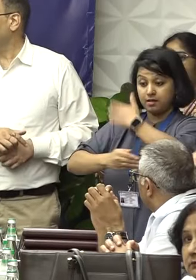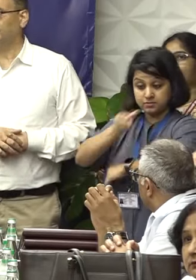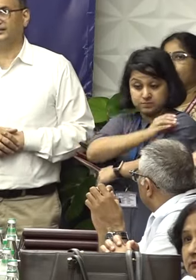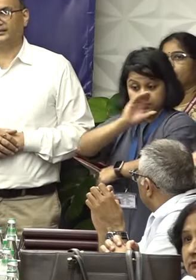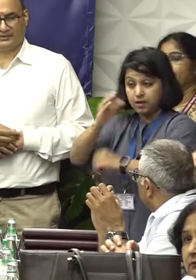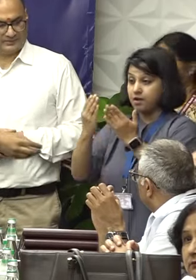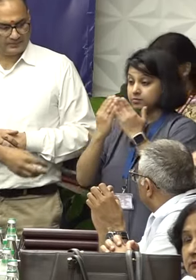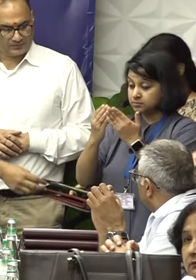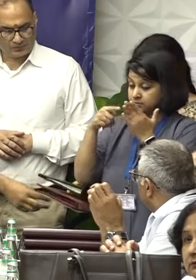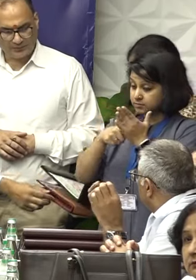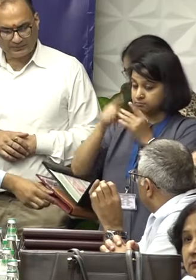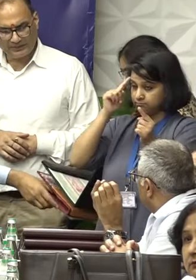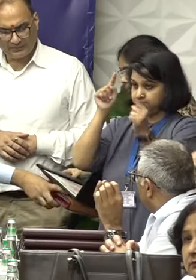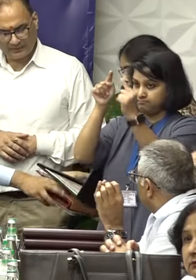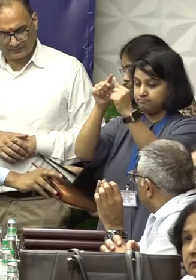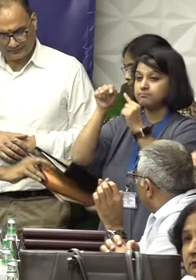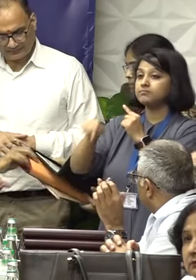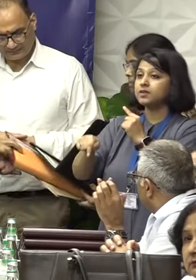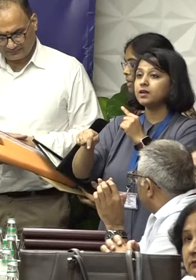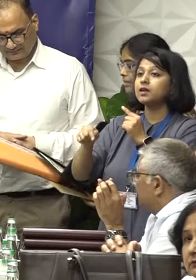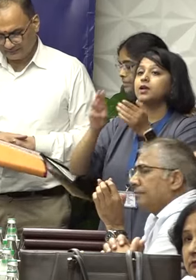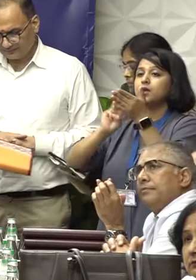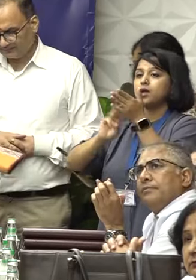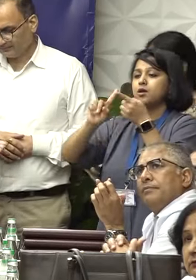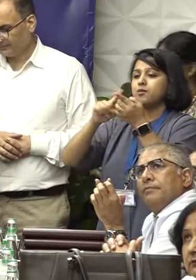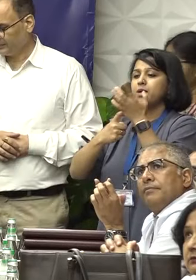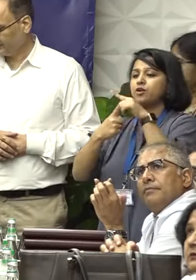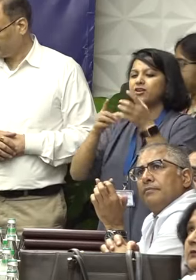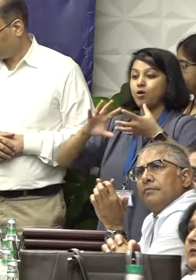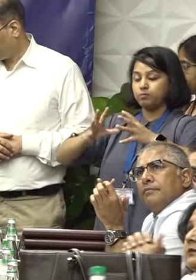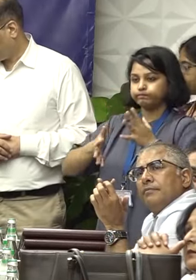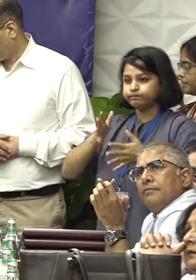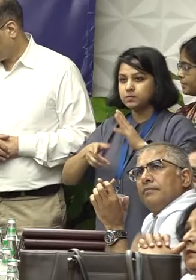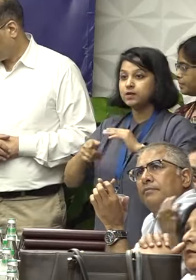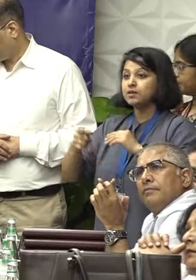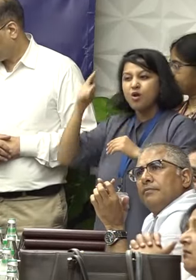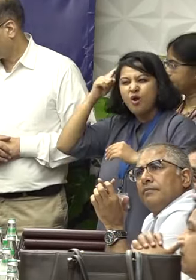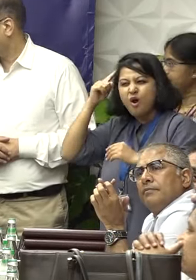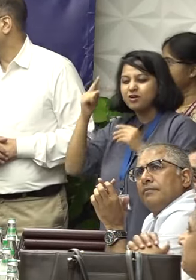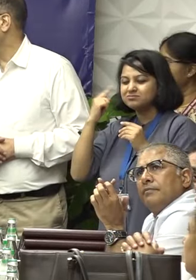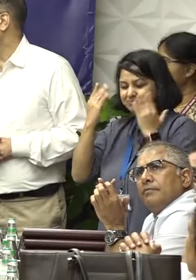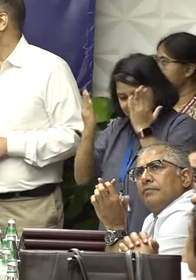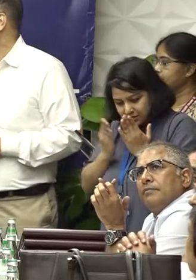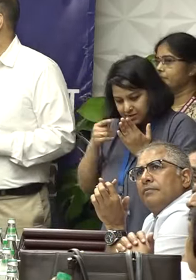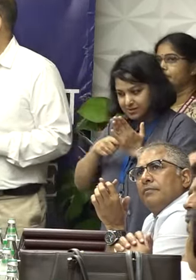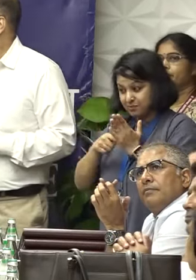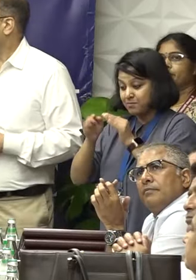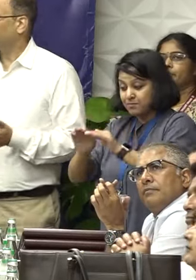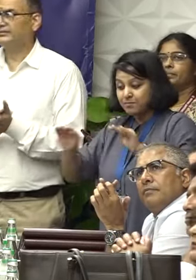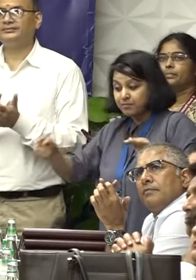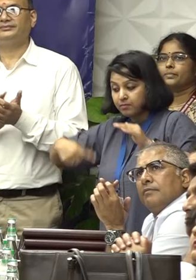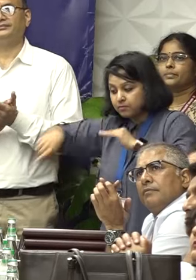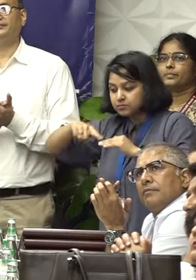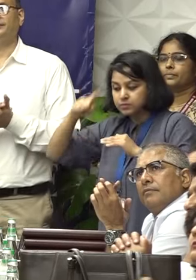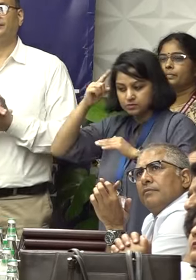सहयोग करना इनका उद्देश्य है। मेट्रॉनिक रोबोटिक उपकरण के माध्यम से ऑटिज्म वाले बच्चों के लिए साइकोमोटर कौशल का